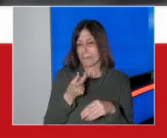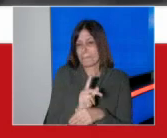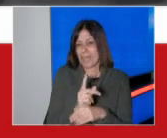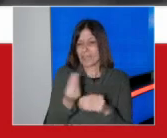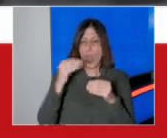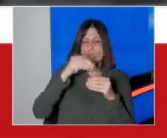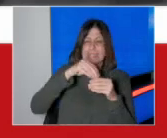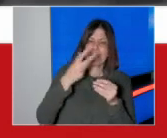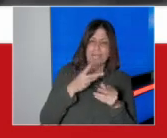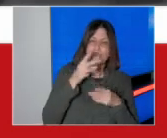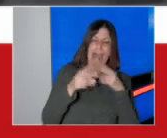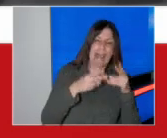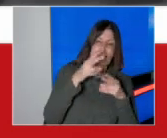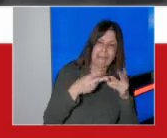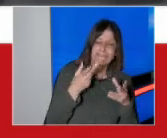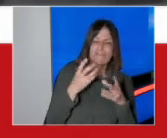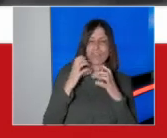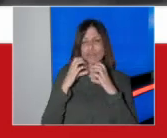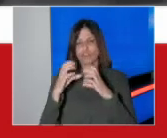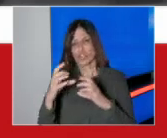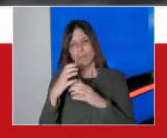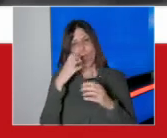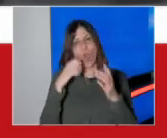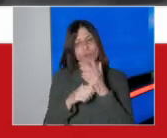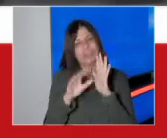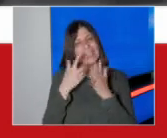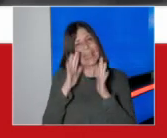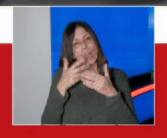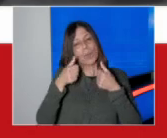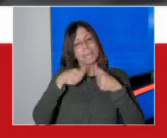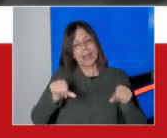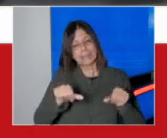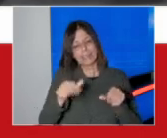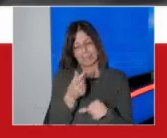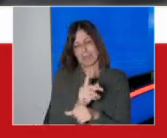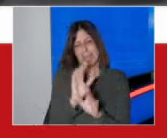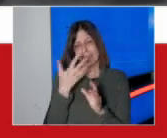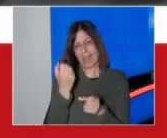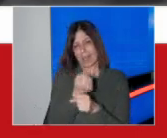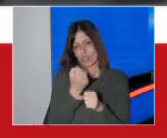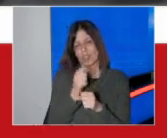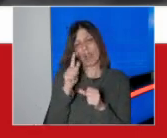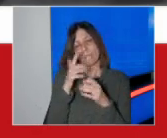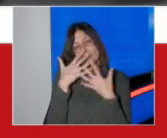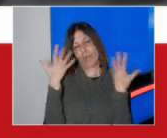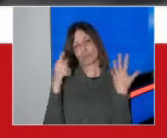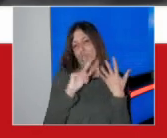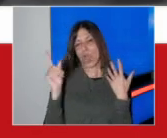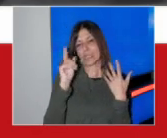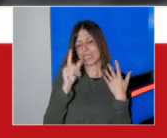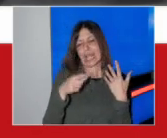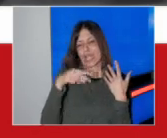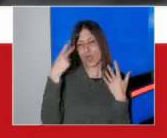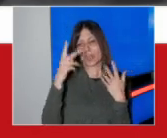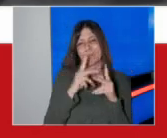קווי רכבת, כבישים, אוטובוסים, אז זה איזשהו מין פלסטר כזה שאני שם אותו במיידי, אבל ברור שזה לא אמור להיות